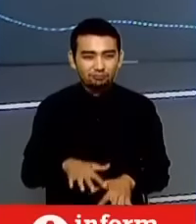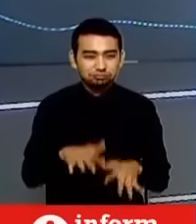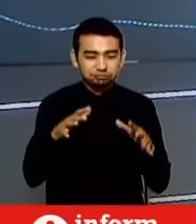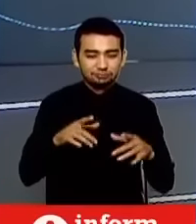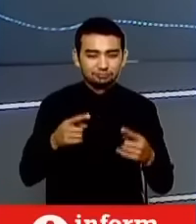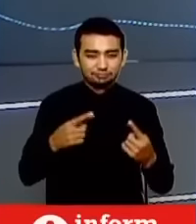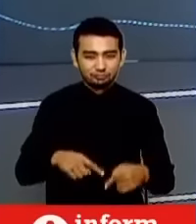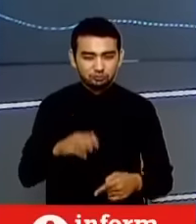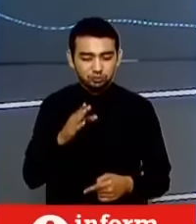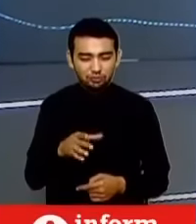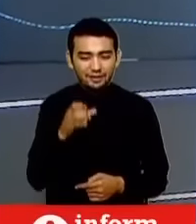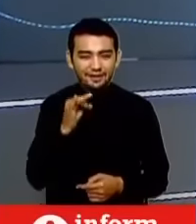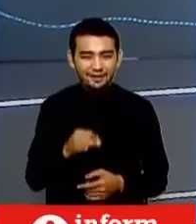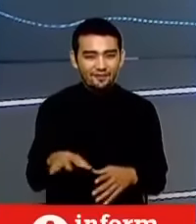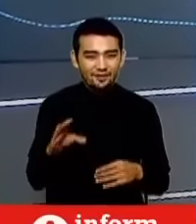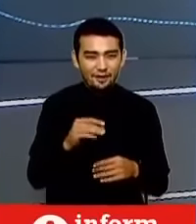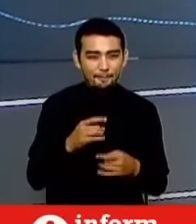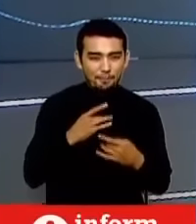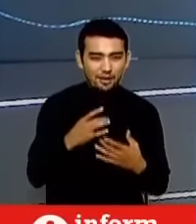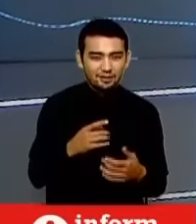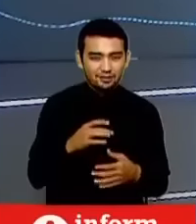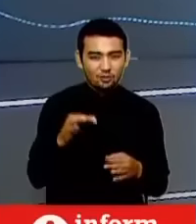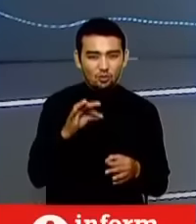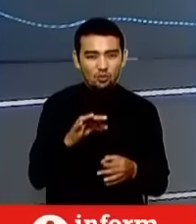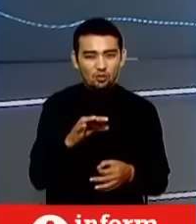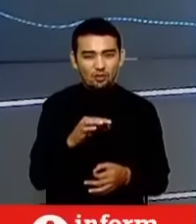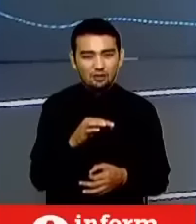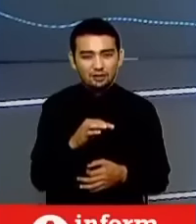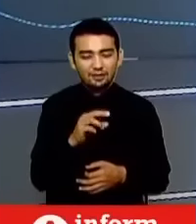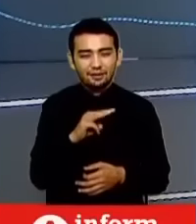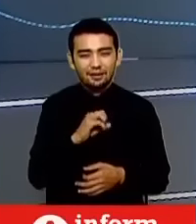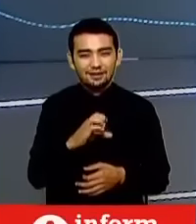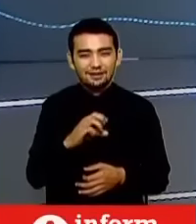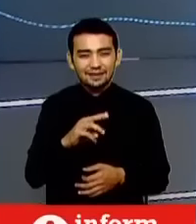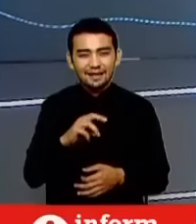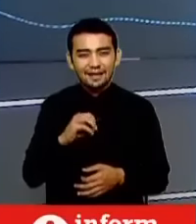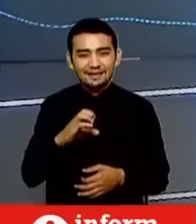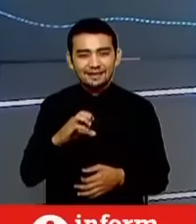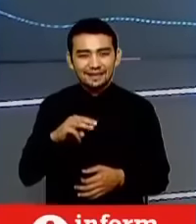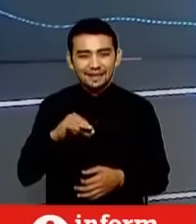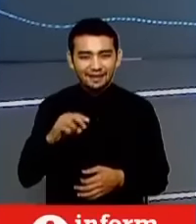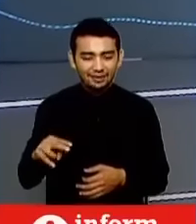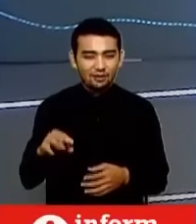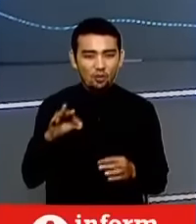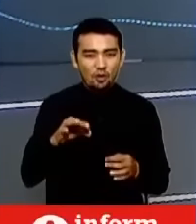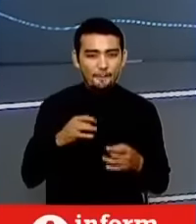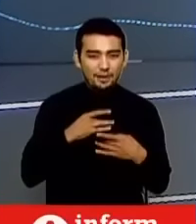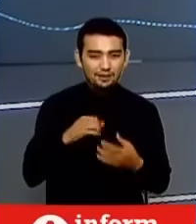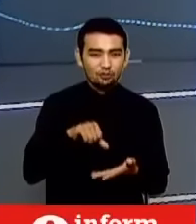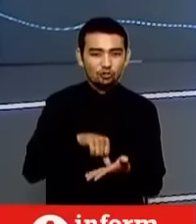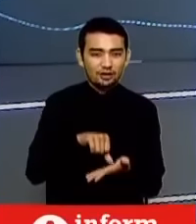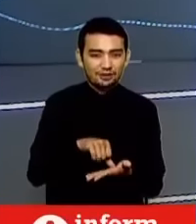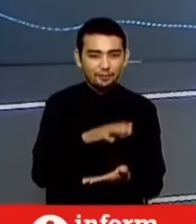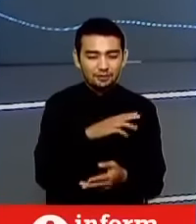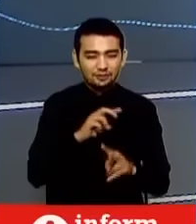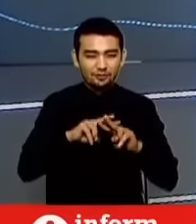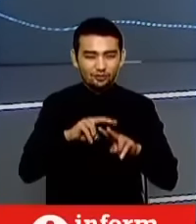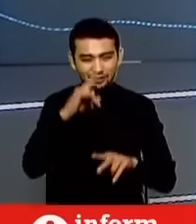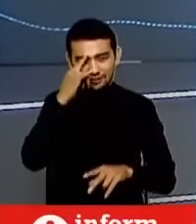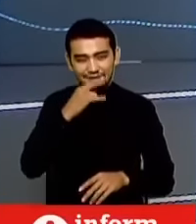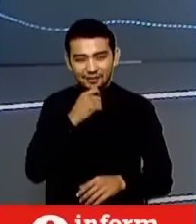А пока сельчане с размахом отметили праздник в поселок Таскискен. В поселке Таскискен прошел масштабный концерт с участием звезд